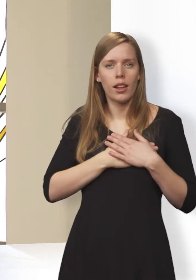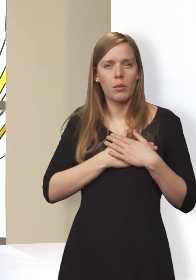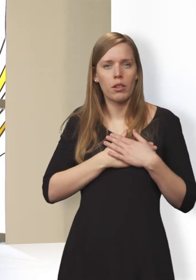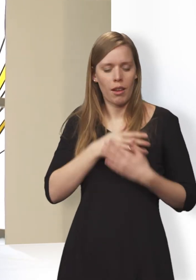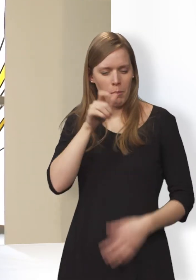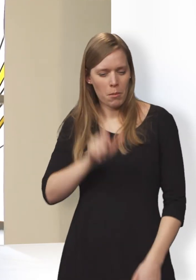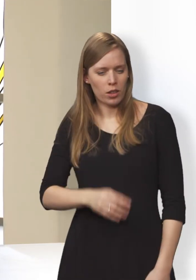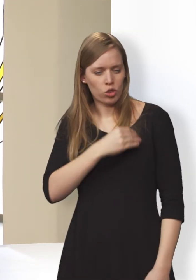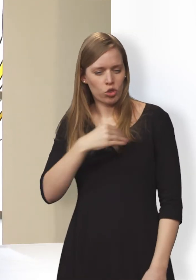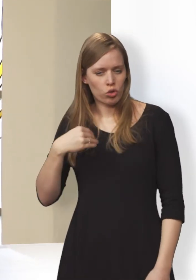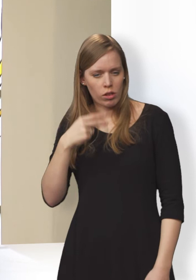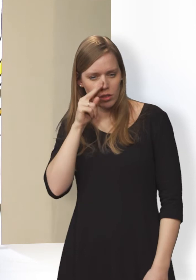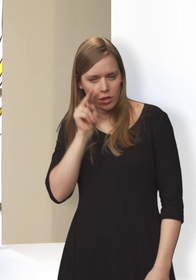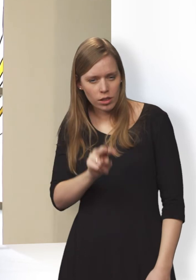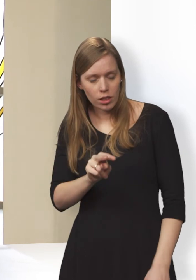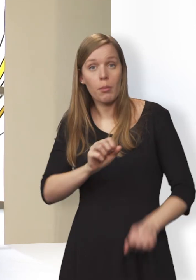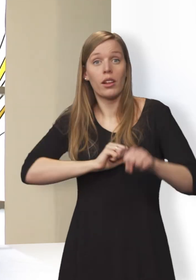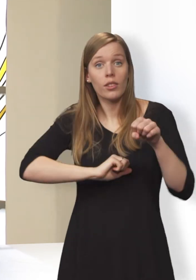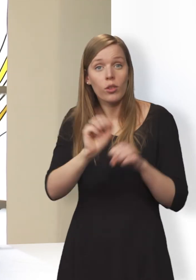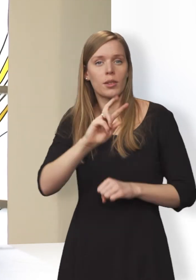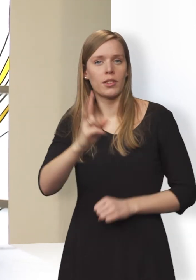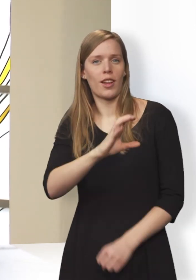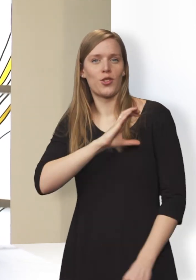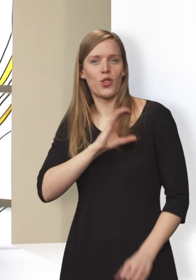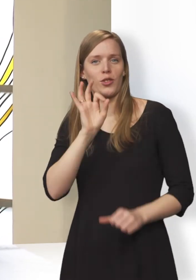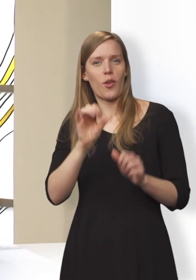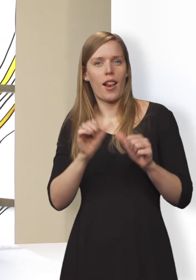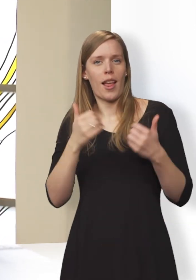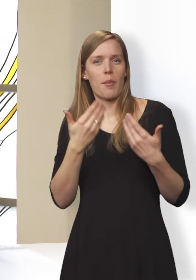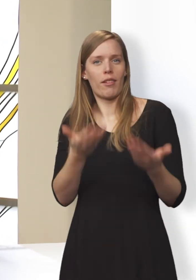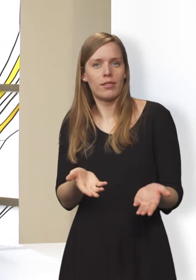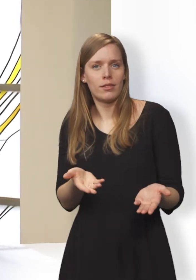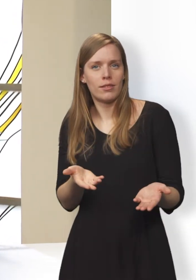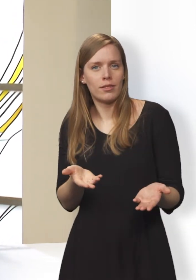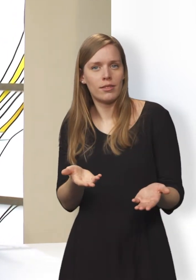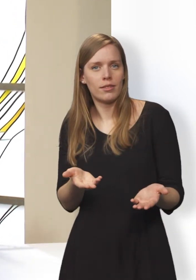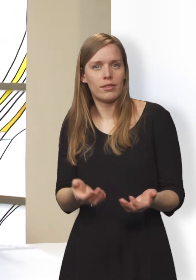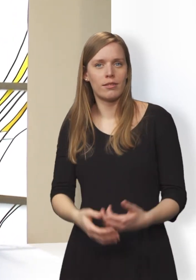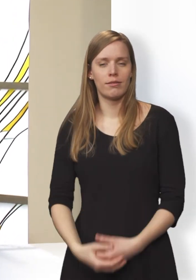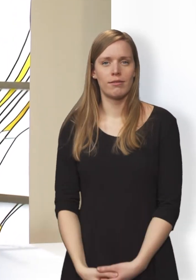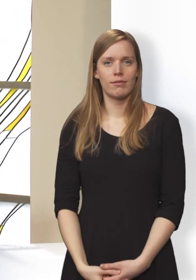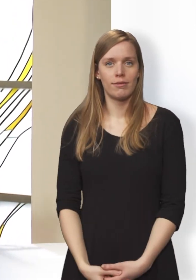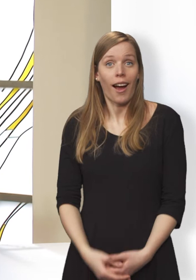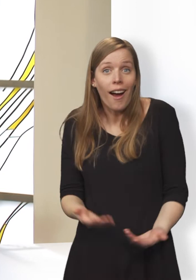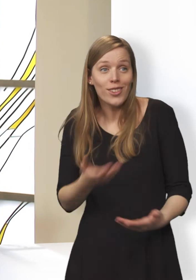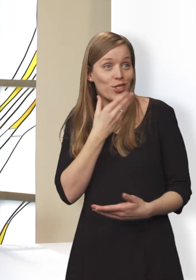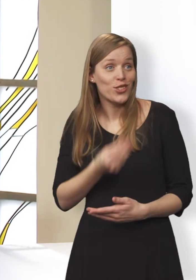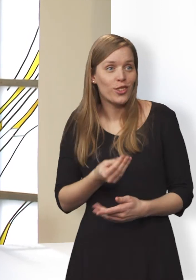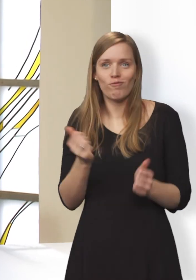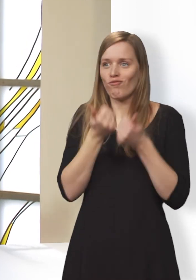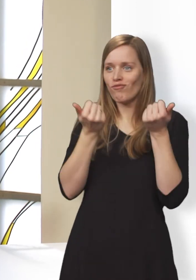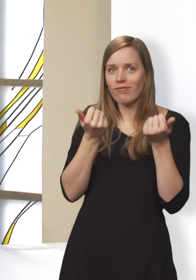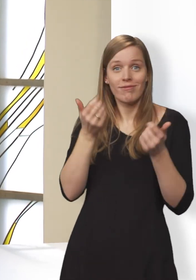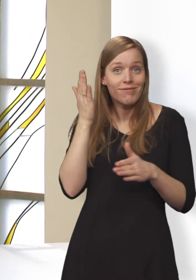ihn doch eine zweite chance zum leben gibt ist das schön großartig happy end oder